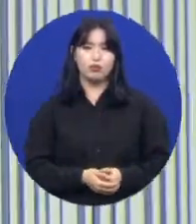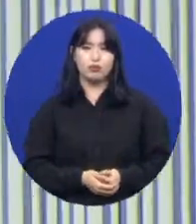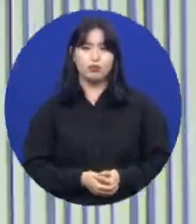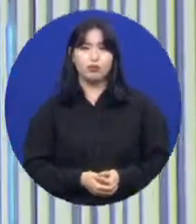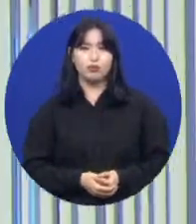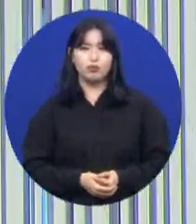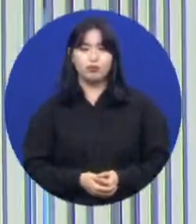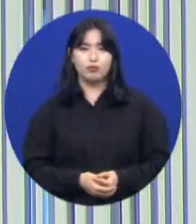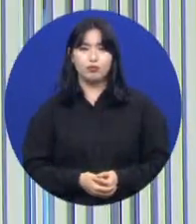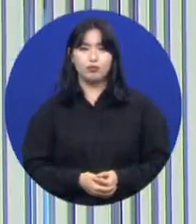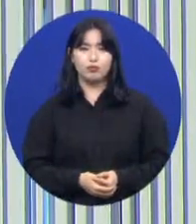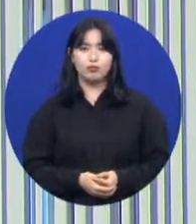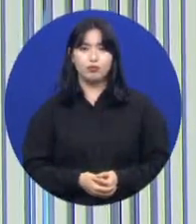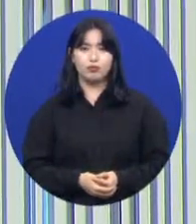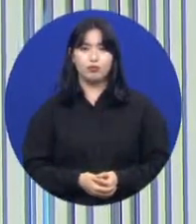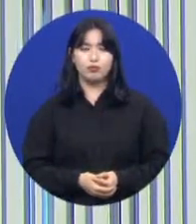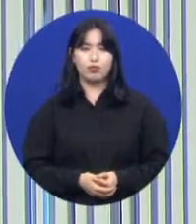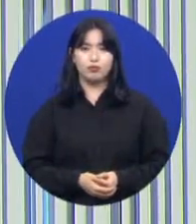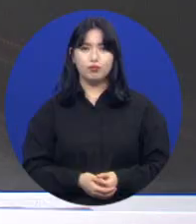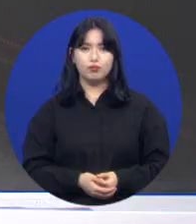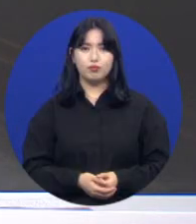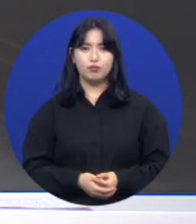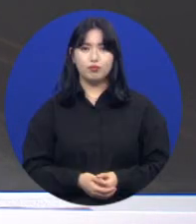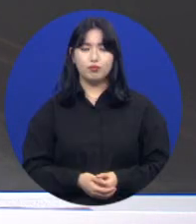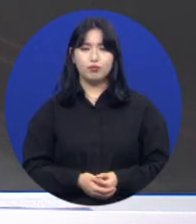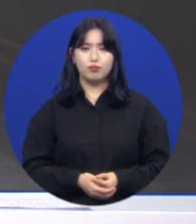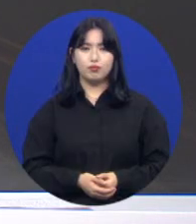뉴스 오승철입니다.